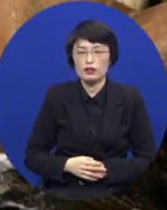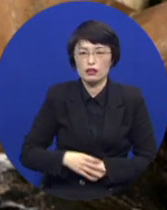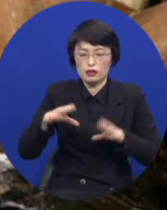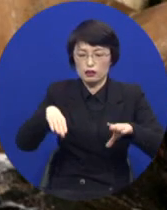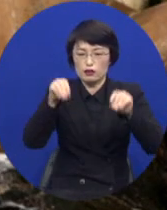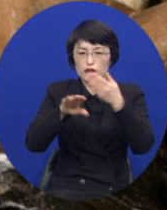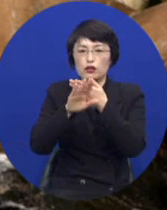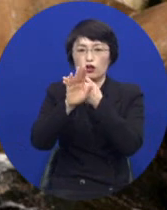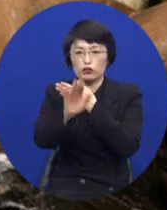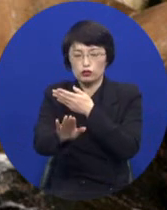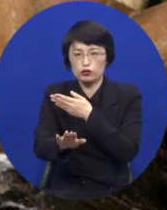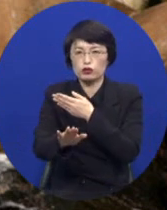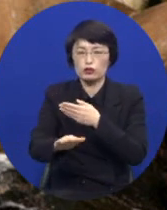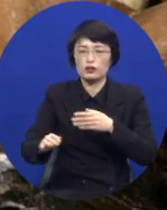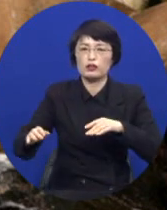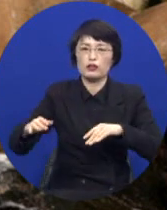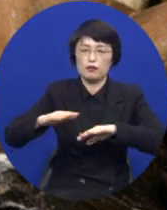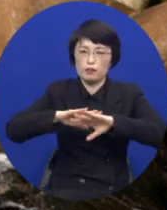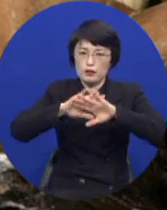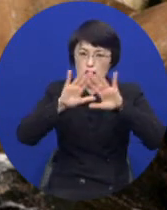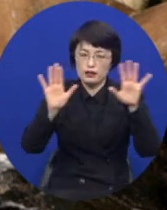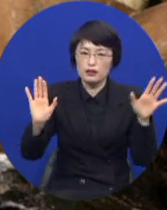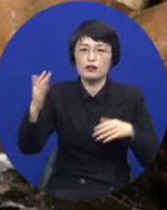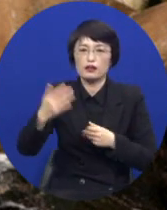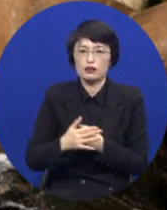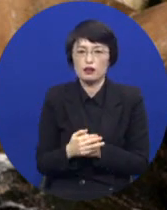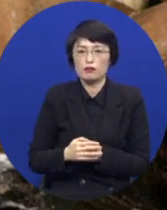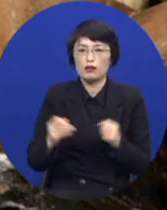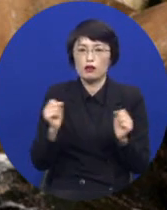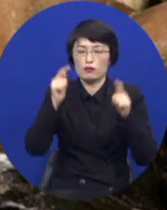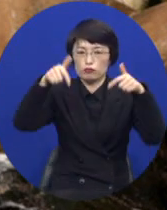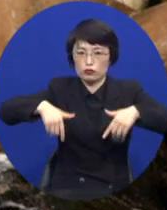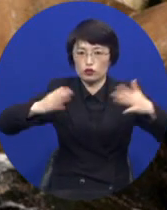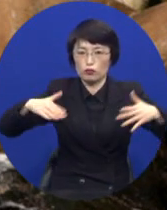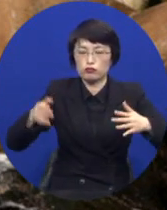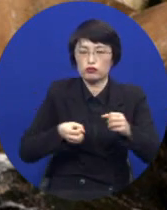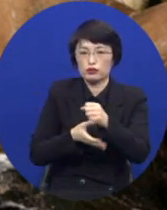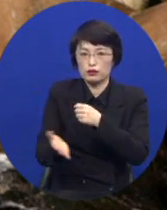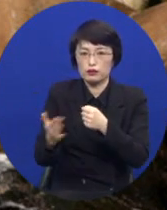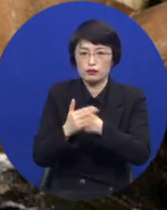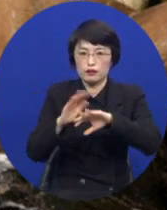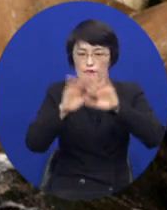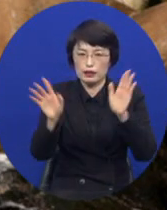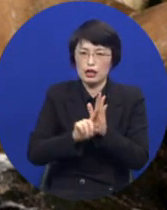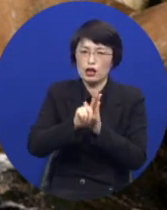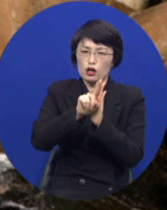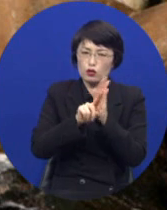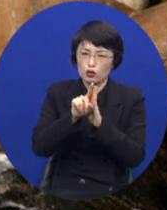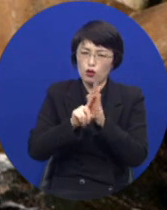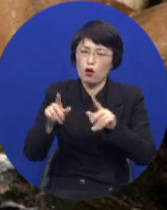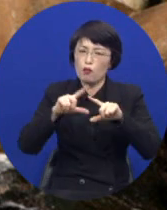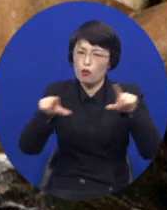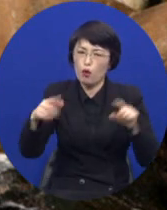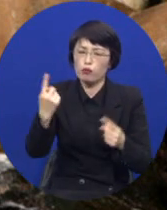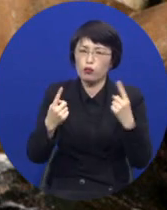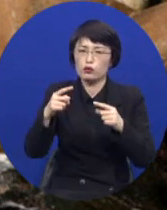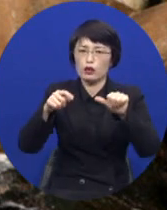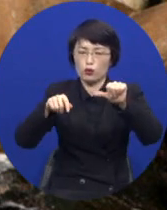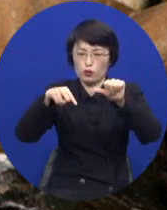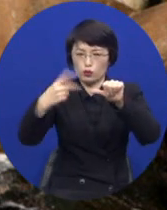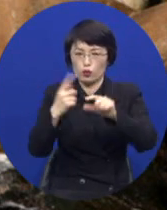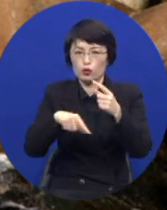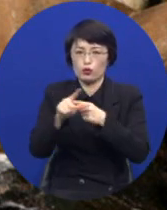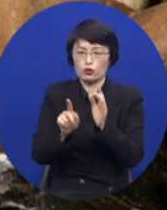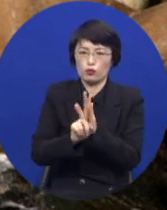낮부터는 점차 맑은 하늘이 드러나 겠습니다 독서 품 의 영향으로 낮기온이 토요일 보다 오독 알아내려고 하겠고요 초속 14m